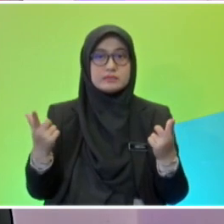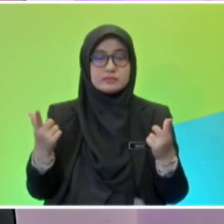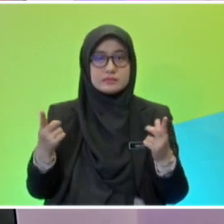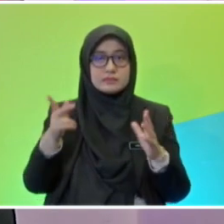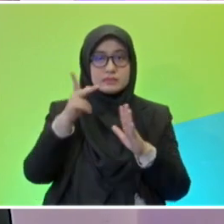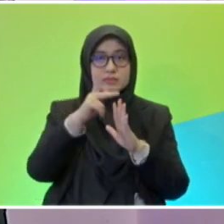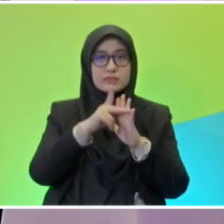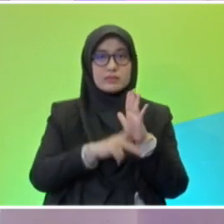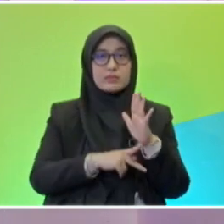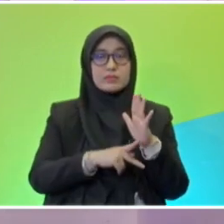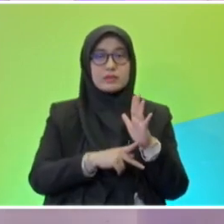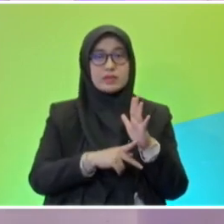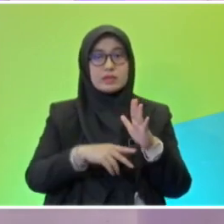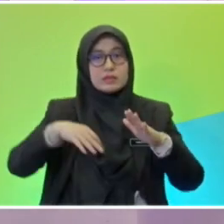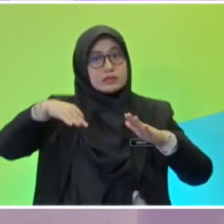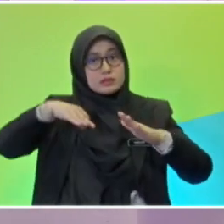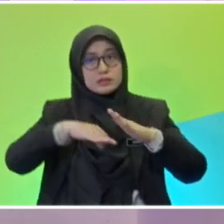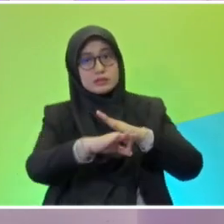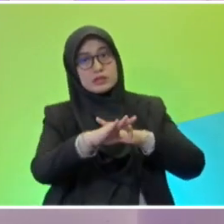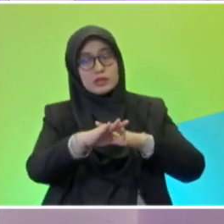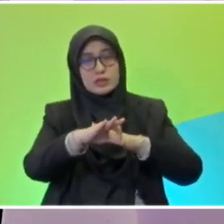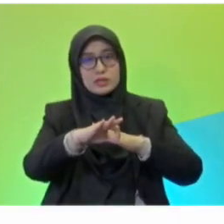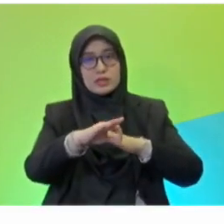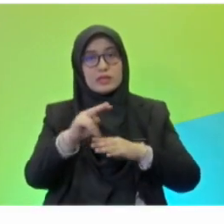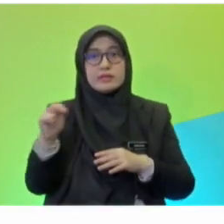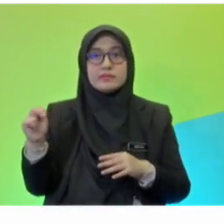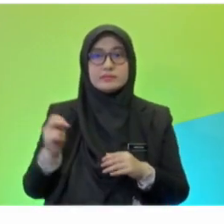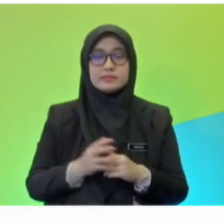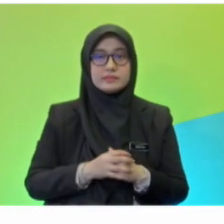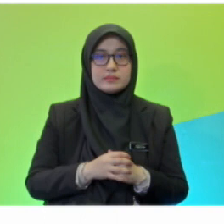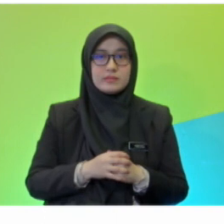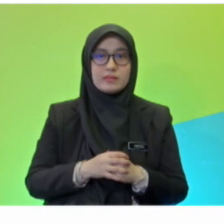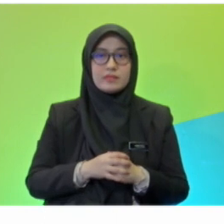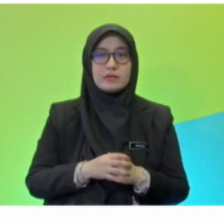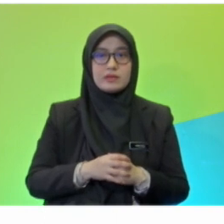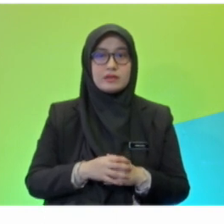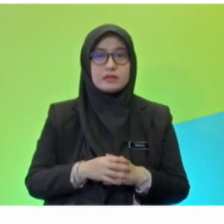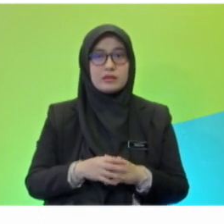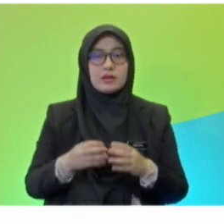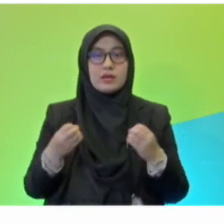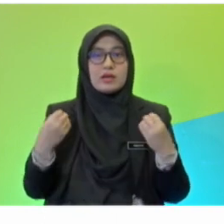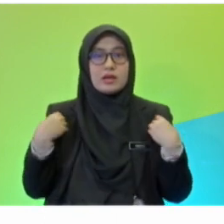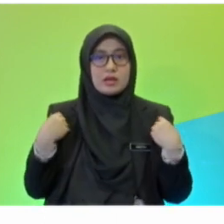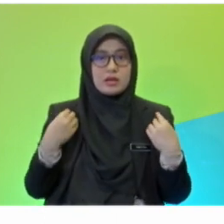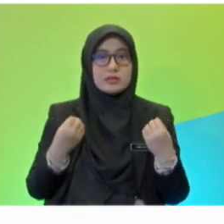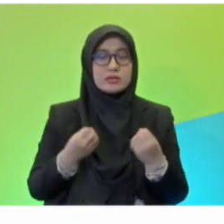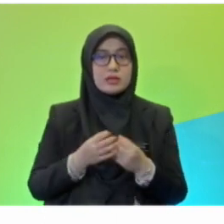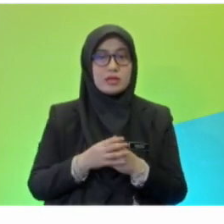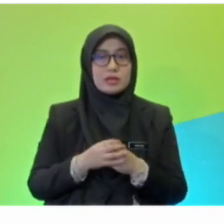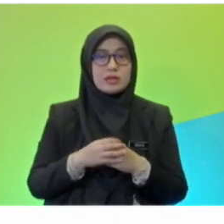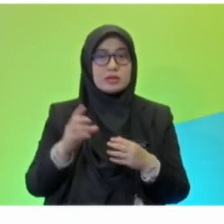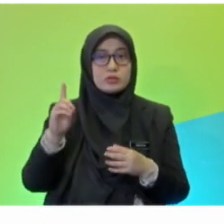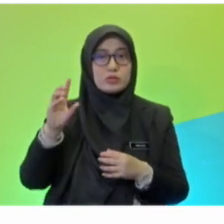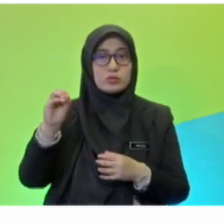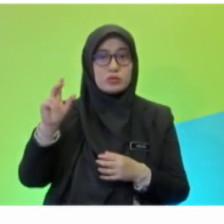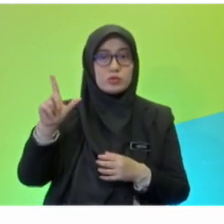persenjataan dosa ini hebat persenjataan pun kita tengok dulu Dapat